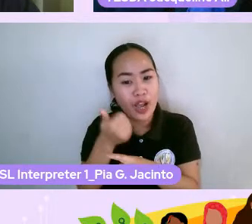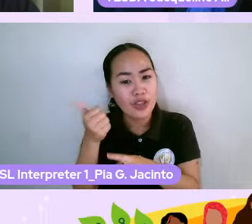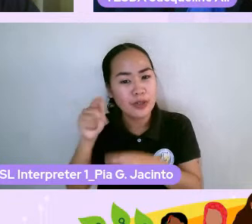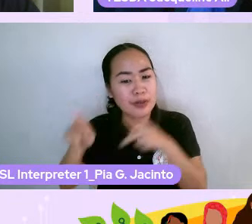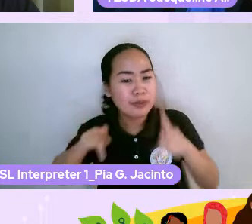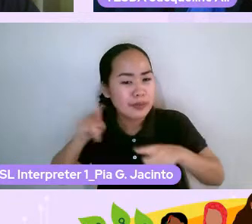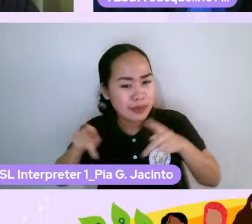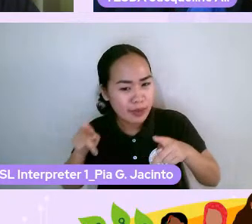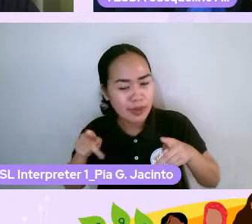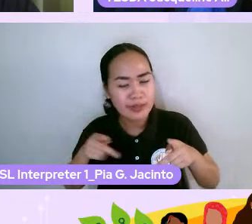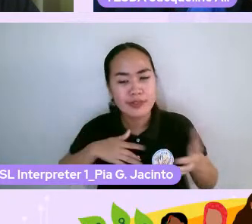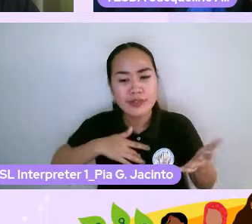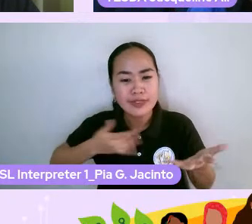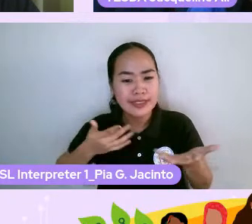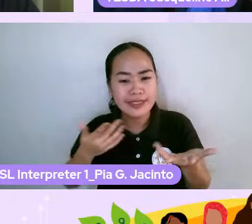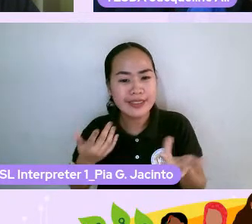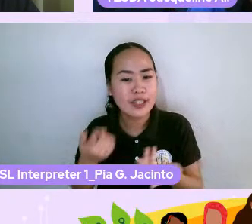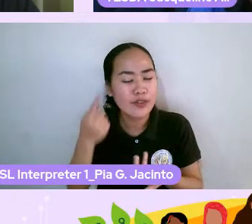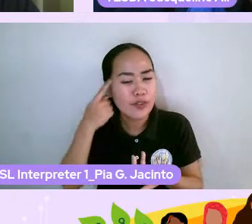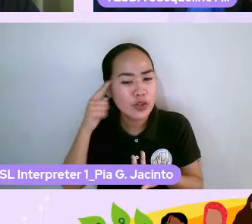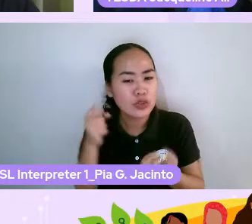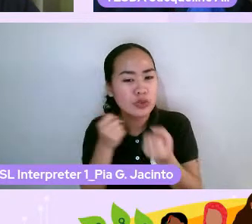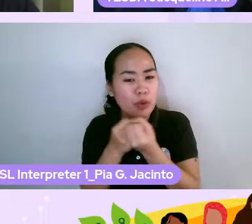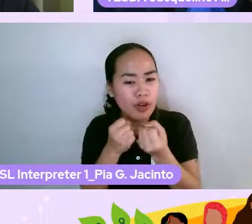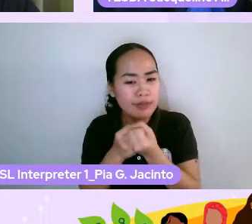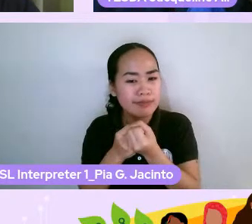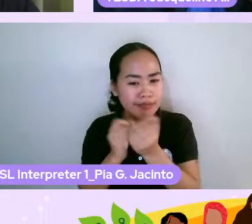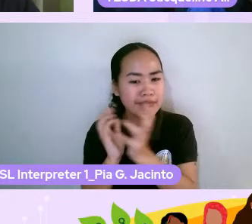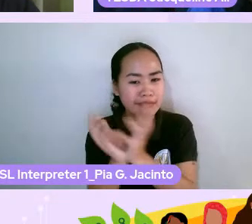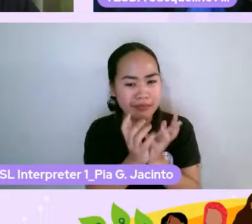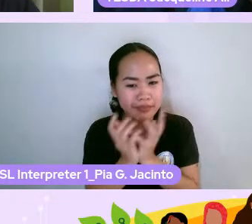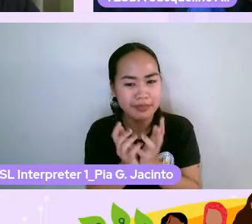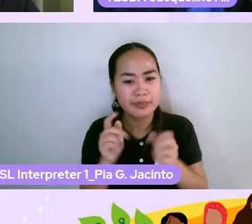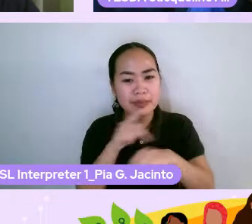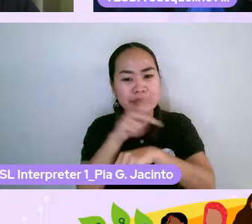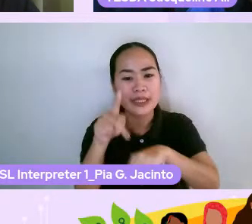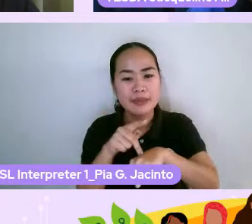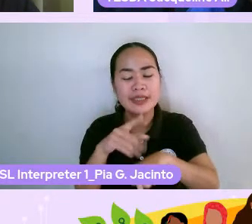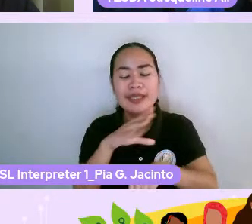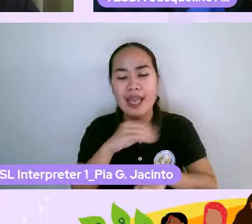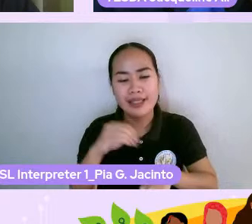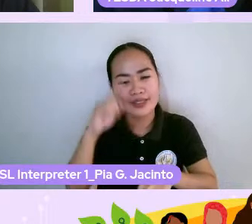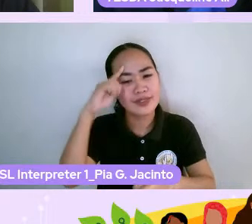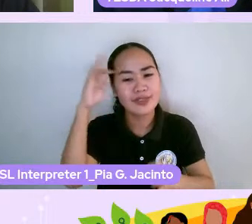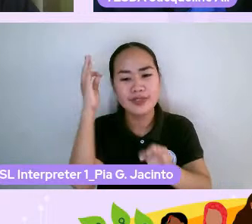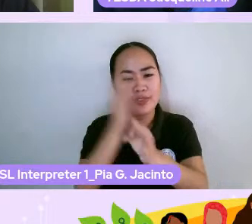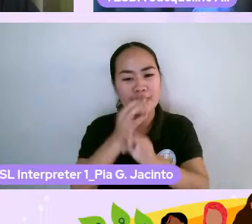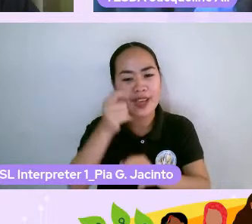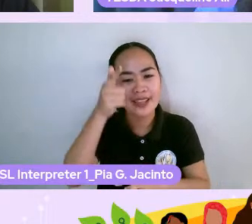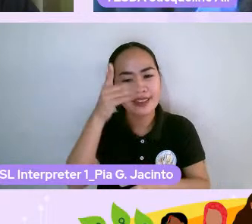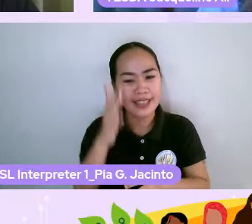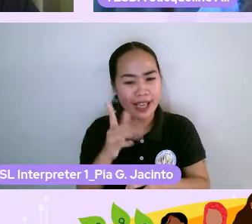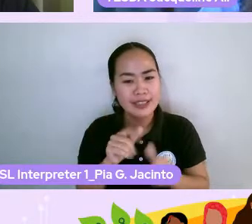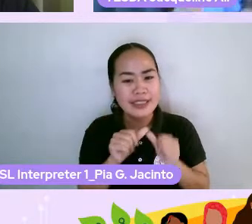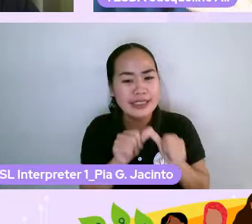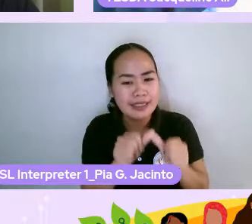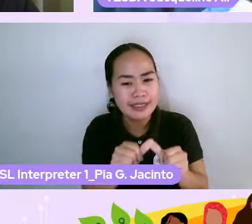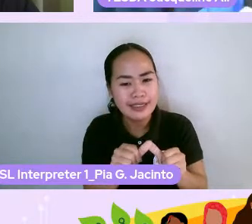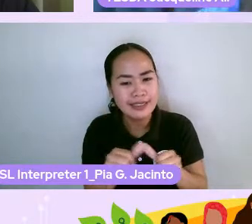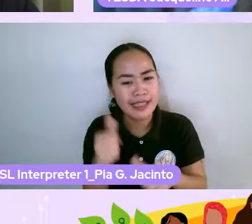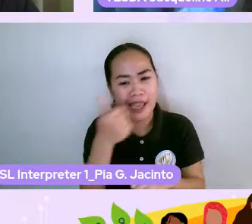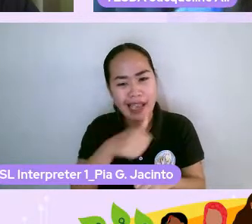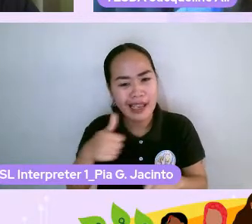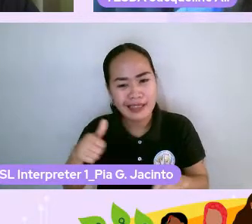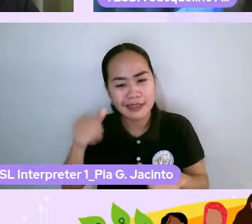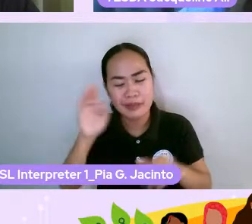sa ating bansa, at higit sa lahat, may matatag na pananampalataya sa Diyos sa kabila ng mga pagsubok sa